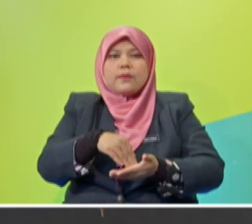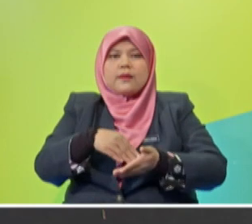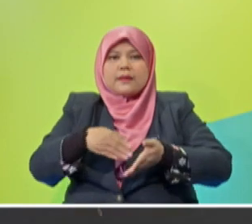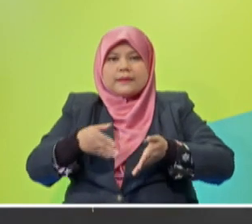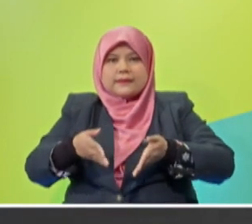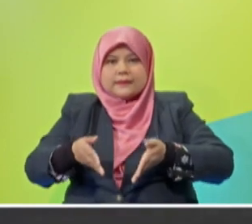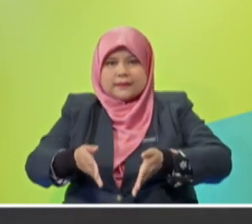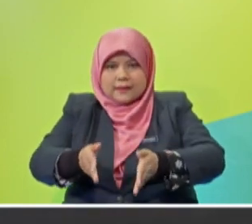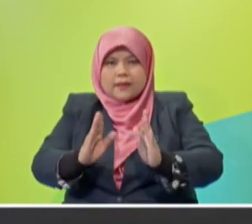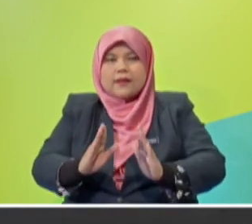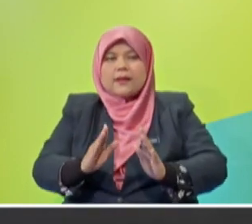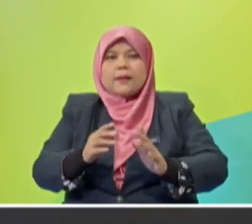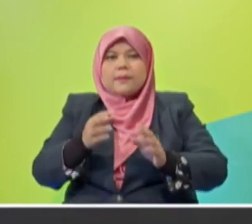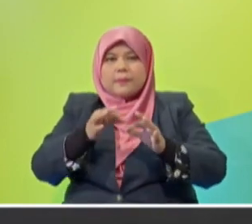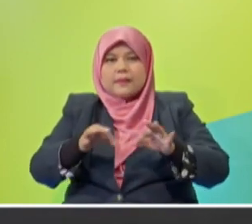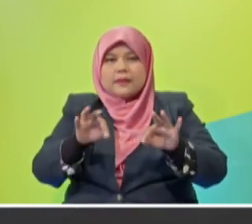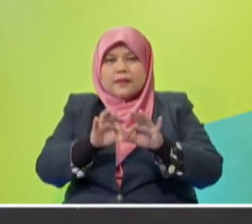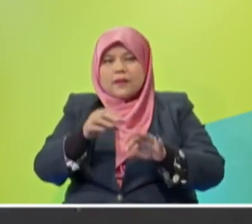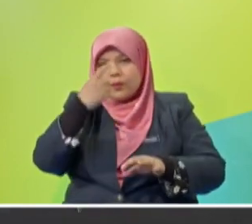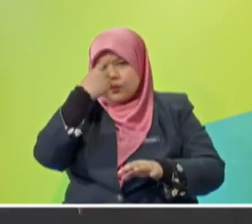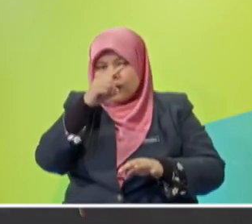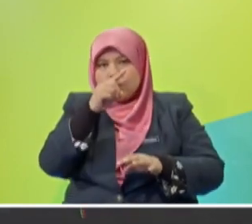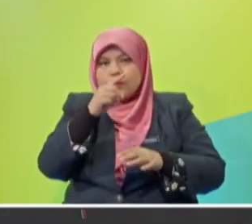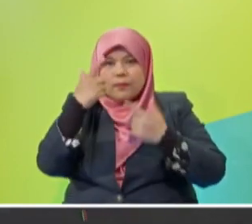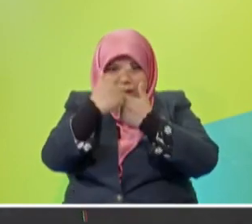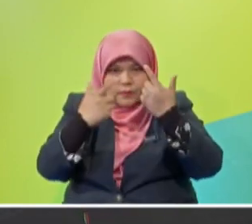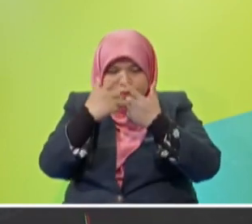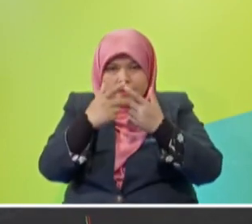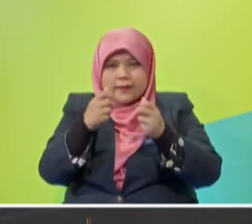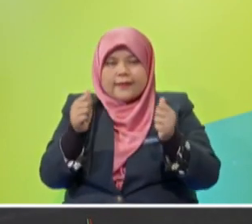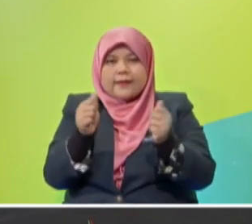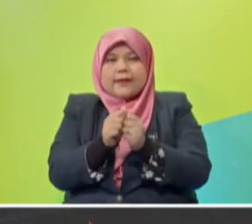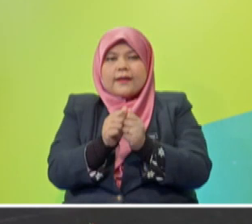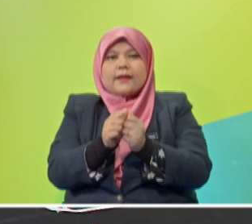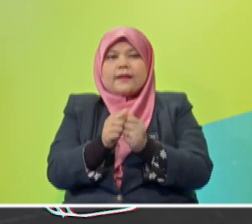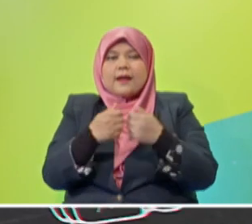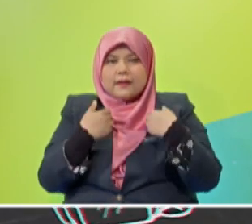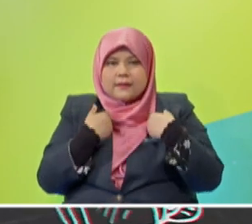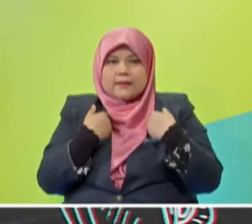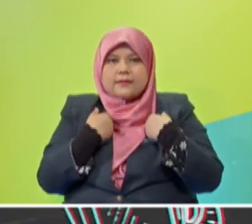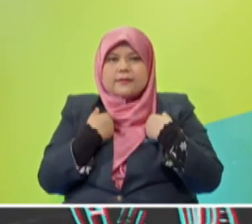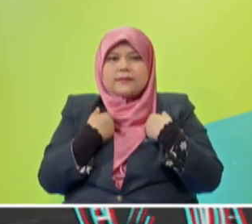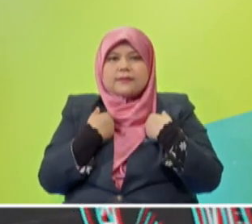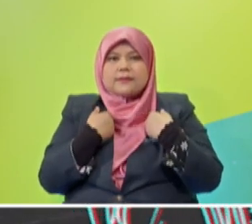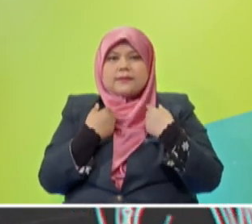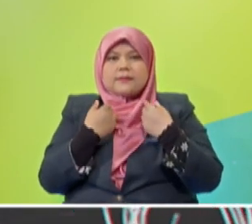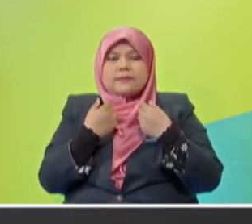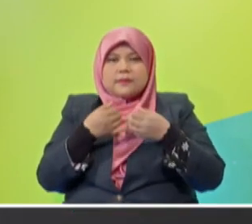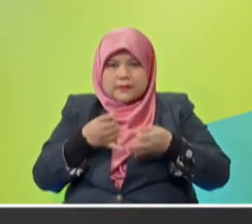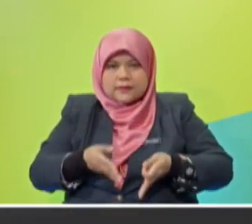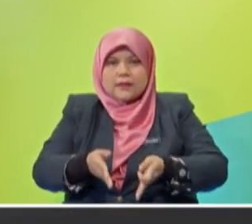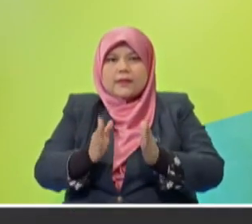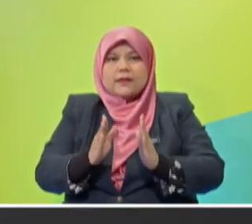untuk aktiviti pelancongan kerana dengan dengan wujudnya jalan